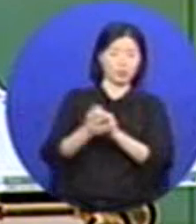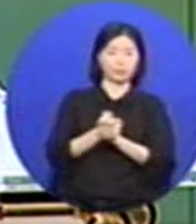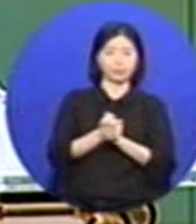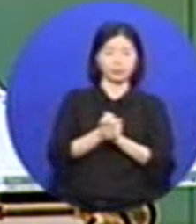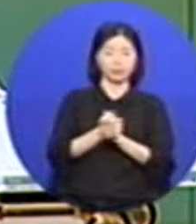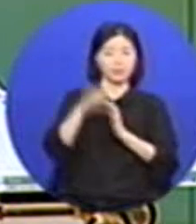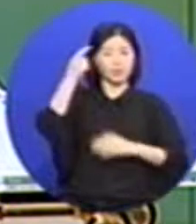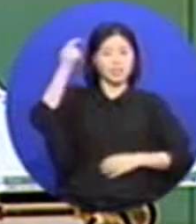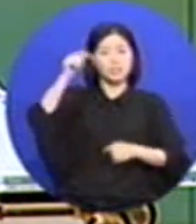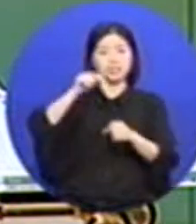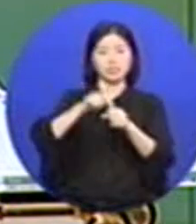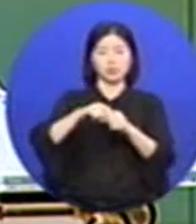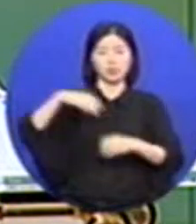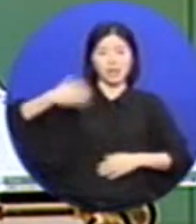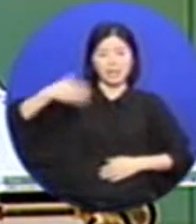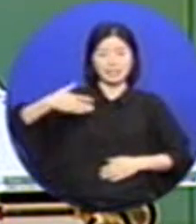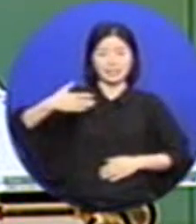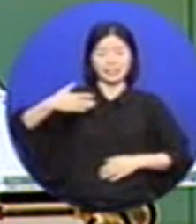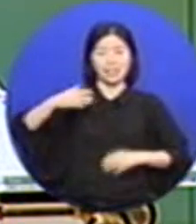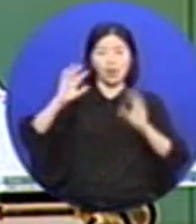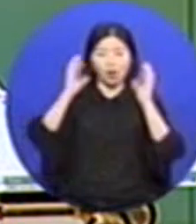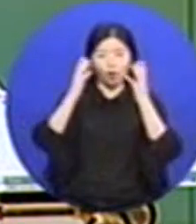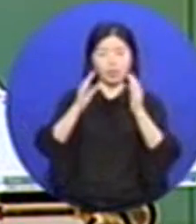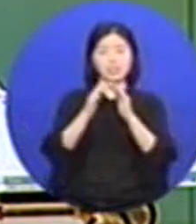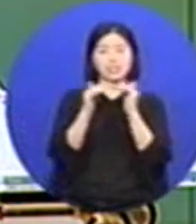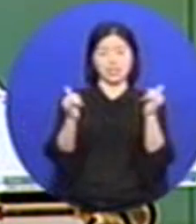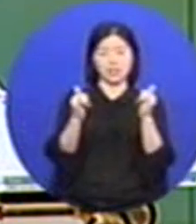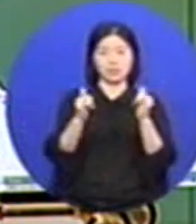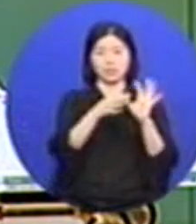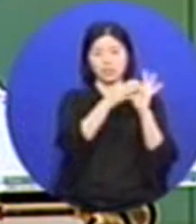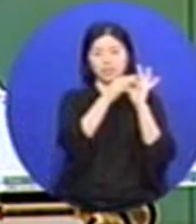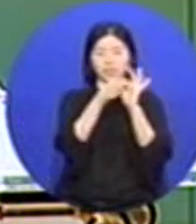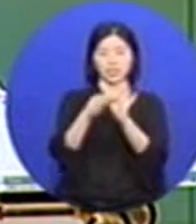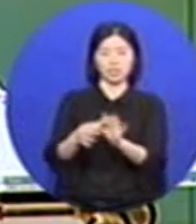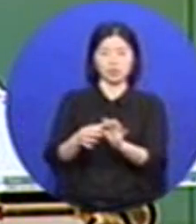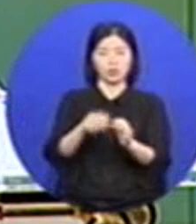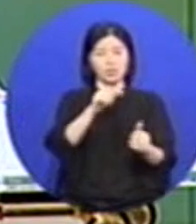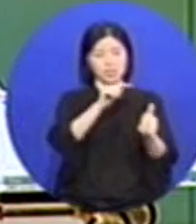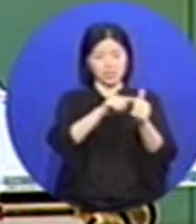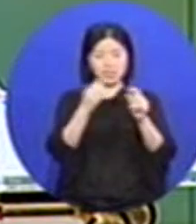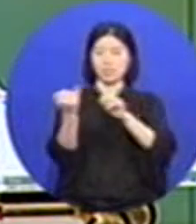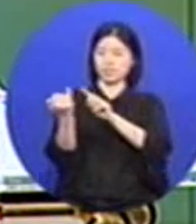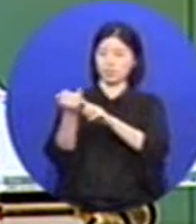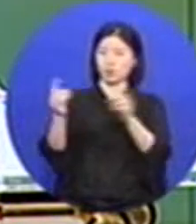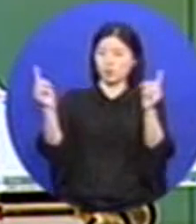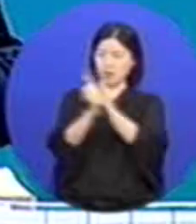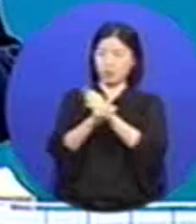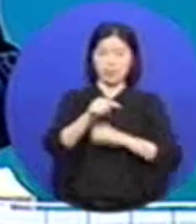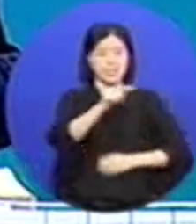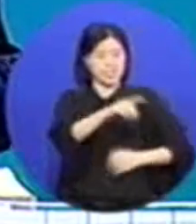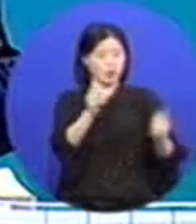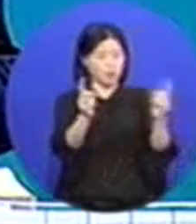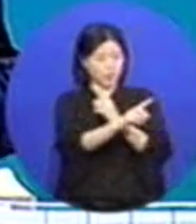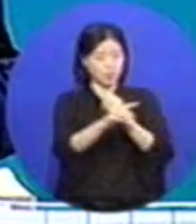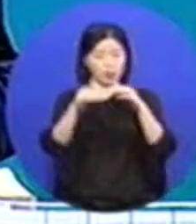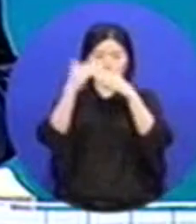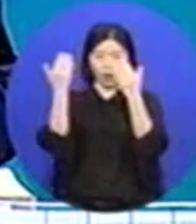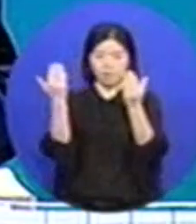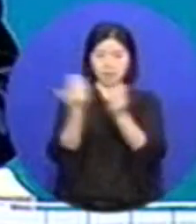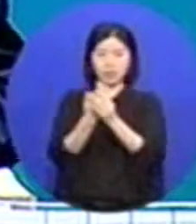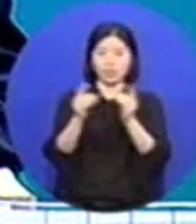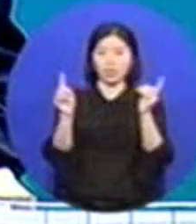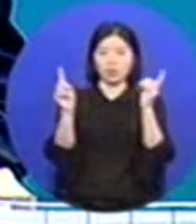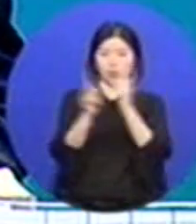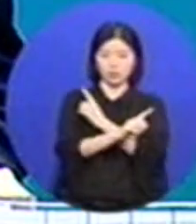정신적으로 아직 어린 사람은 요 끊임없이 배우자를 고치려고 해요 이거 고치고 완벽하게 고쳐서